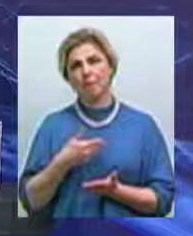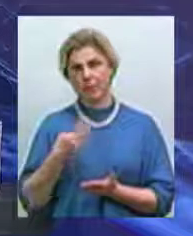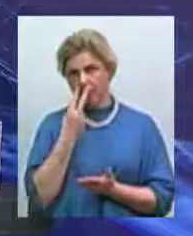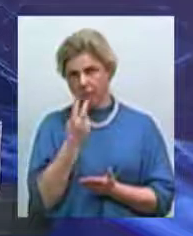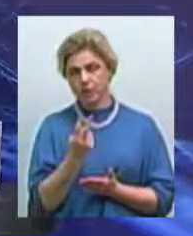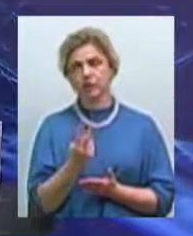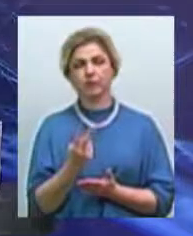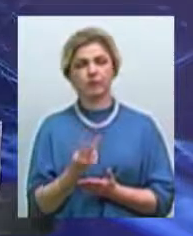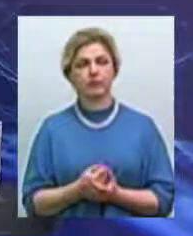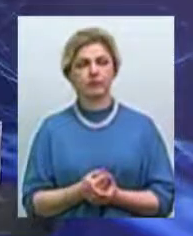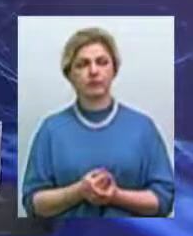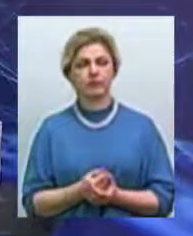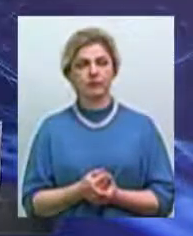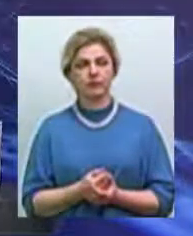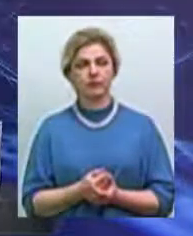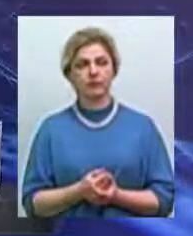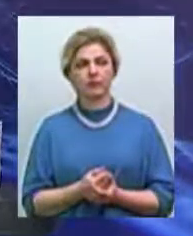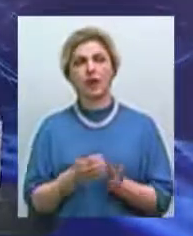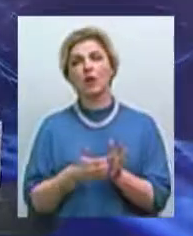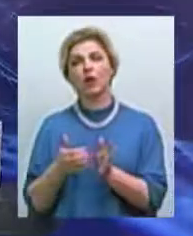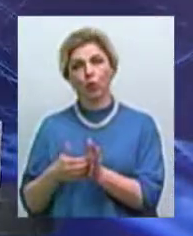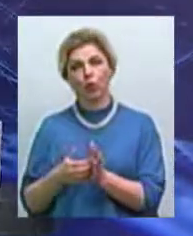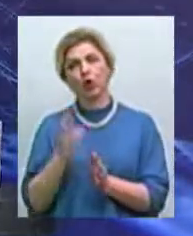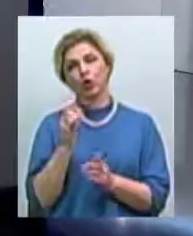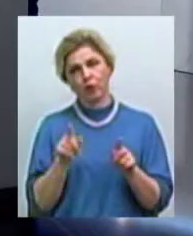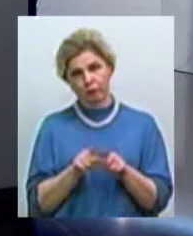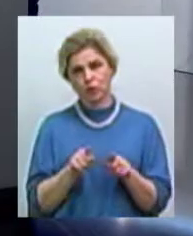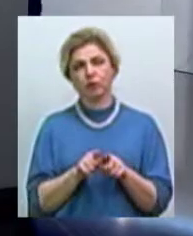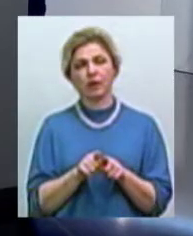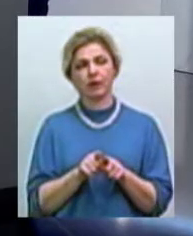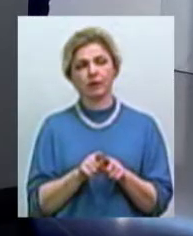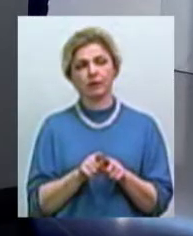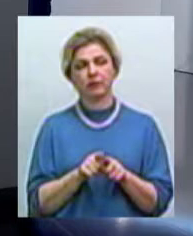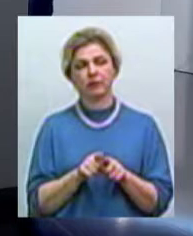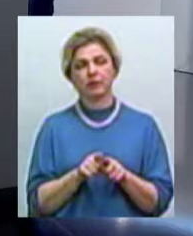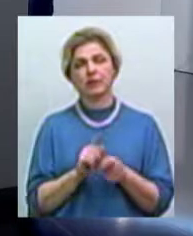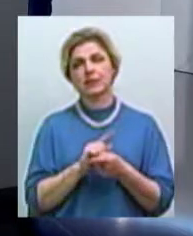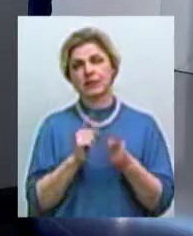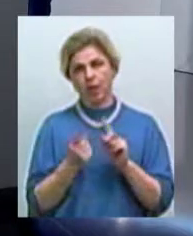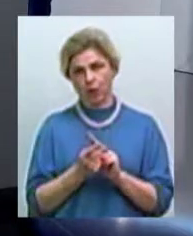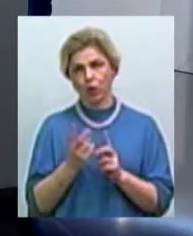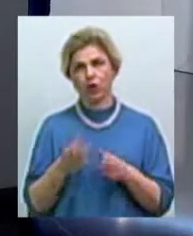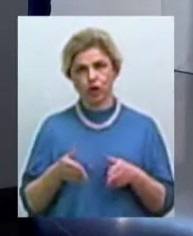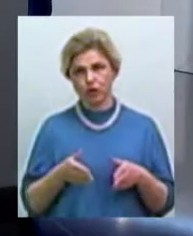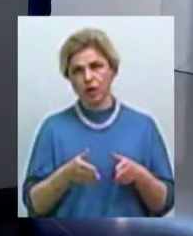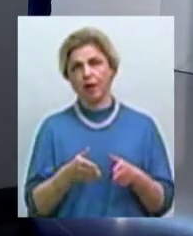Ми показуємо на їхні недоліки. Але втім вони все ж таки стають на шлях,